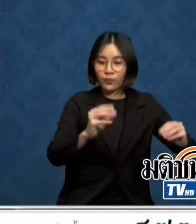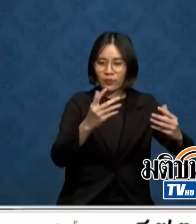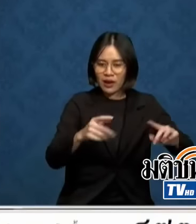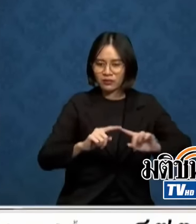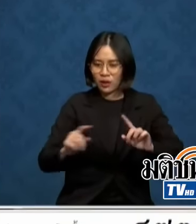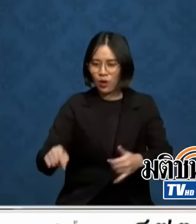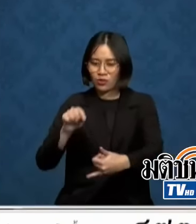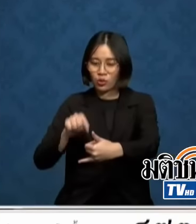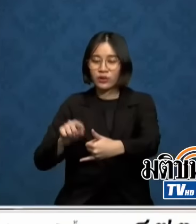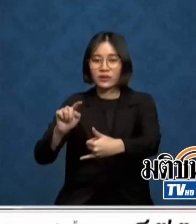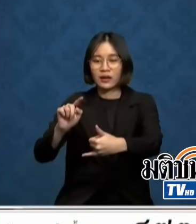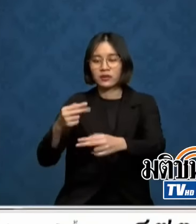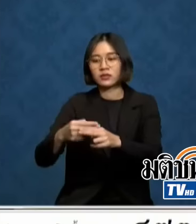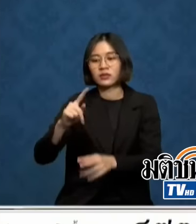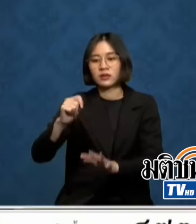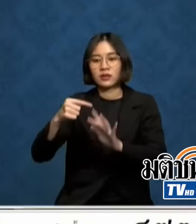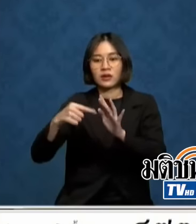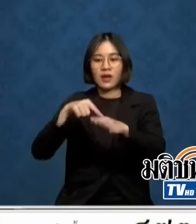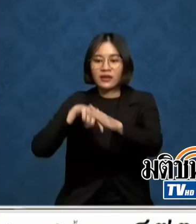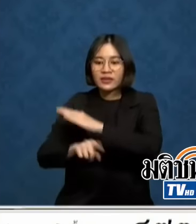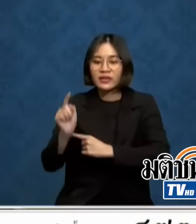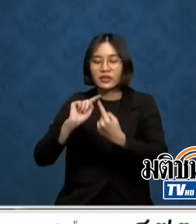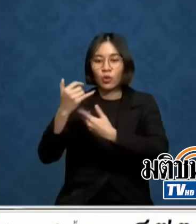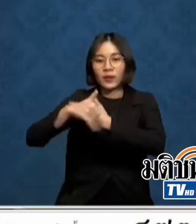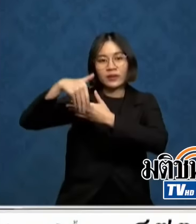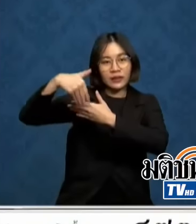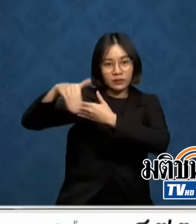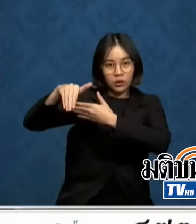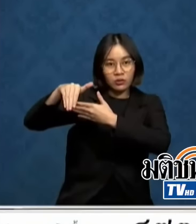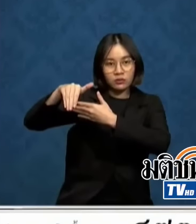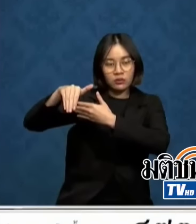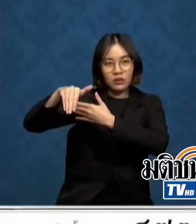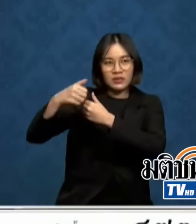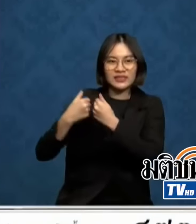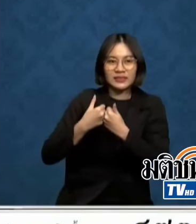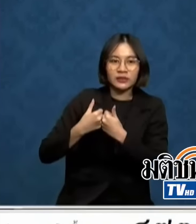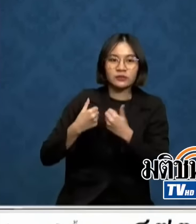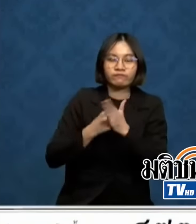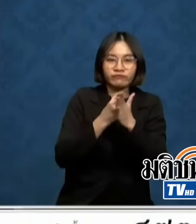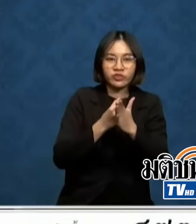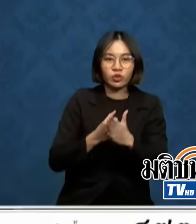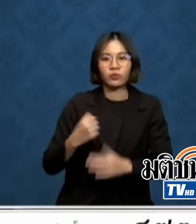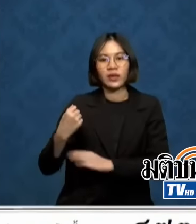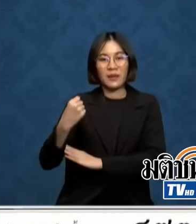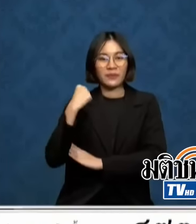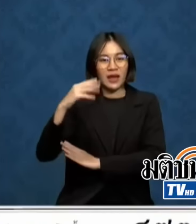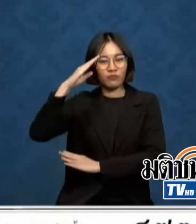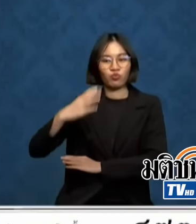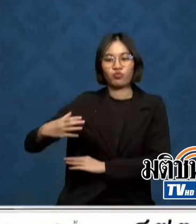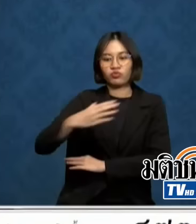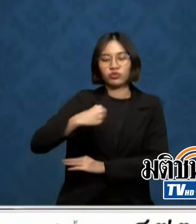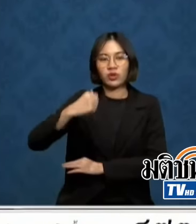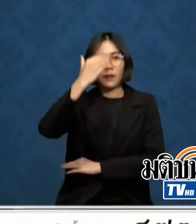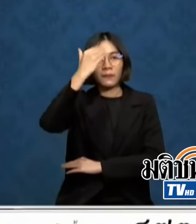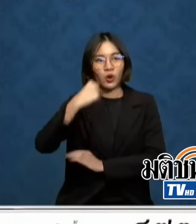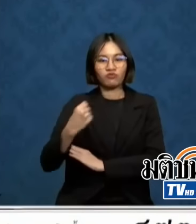แล้วแต่คุณต้าวันเฉลิมต้องหนีไปที่ต่างประเทศต่อสู้กับอำนาจเผด็จการก็เพราะคสช